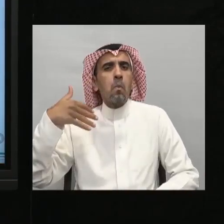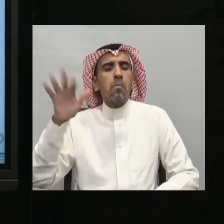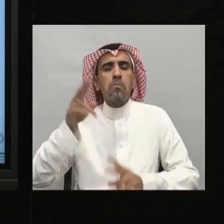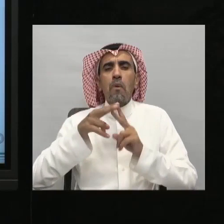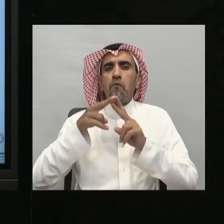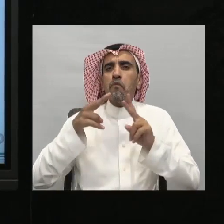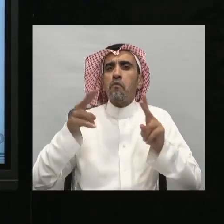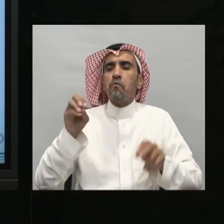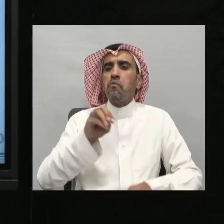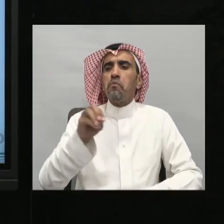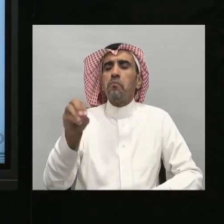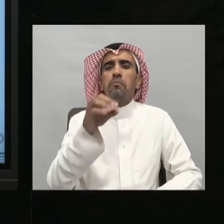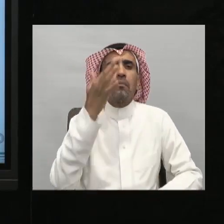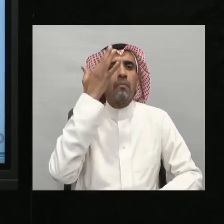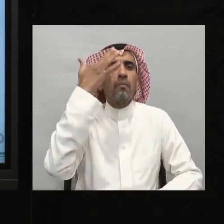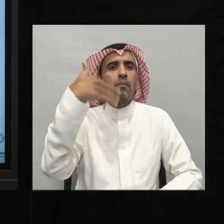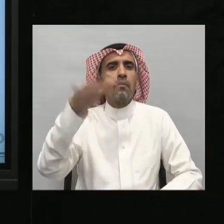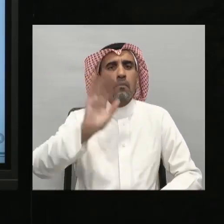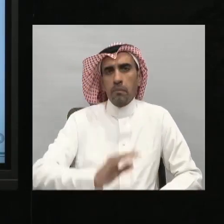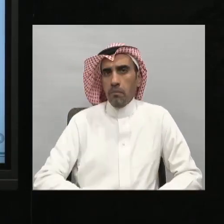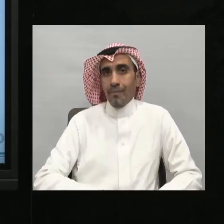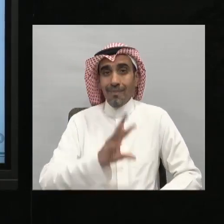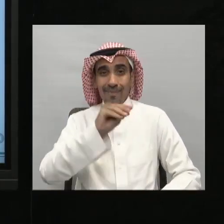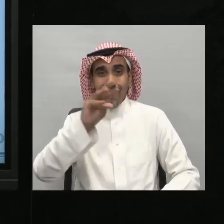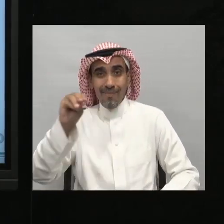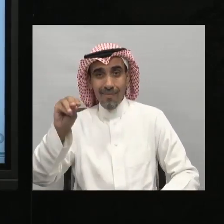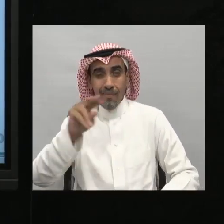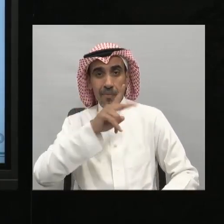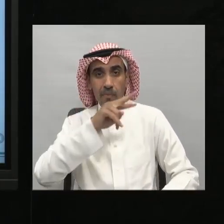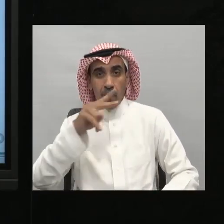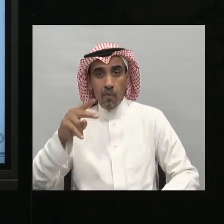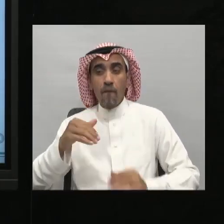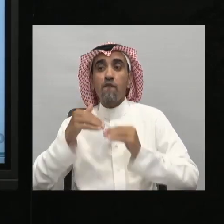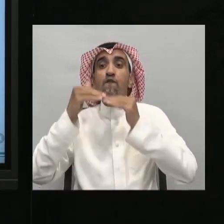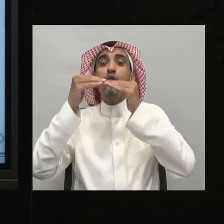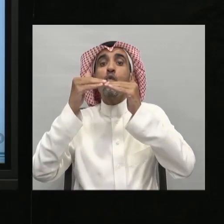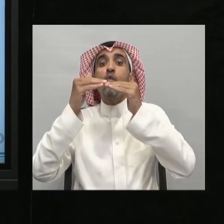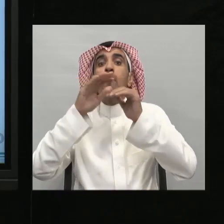في حركة اللاسعات. فلاحظ بعض أنواعها يستطيع الطفو